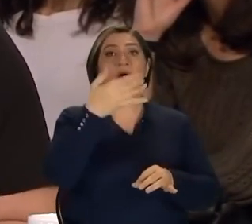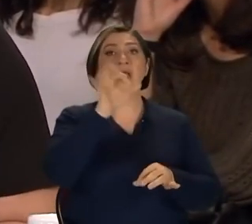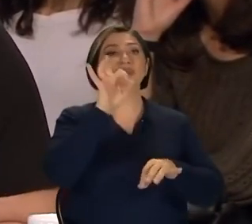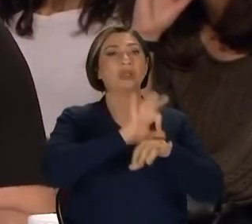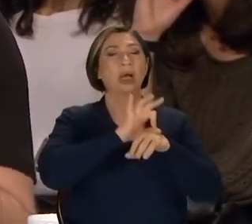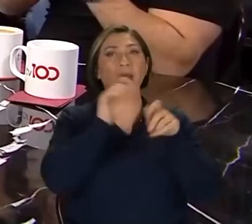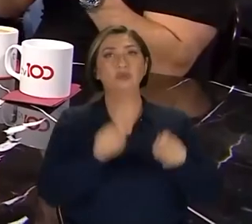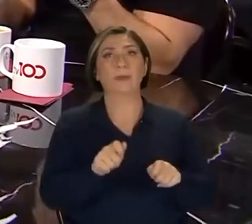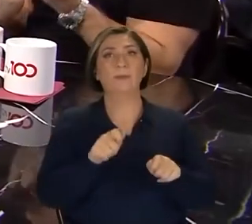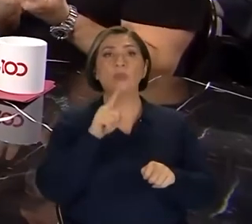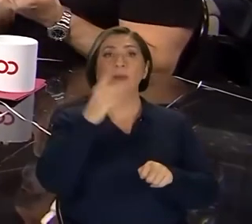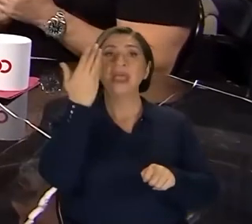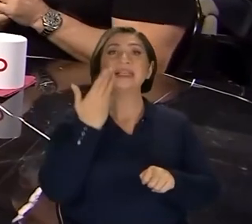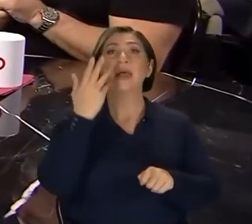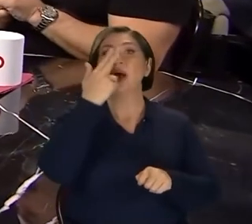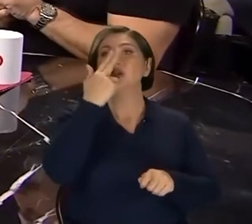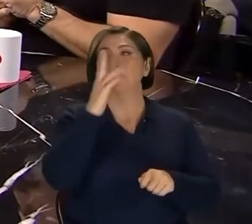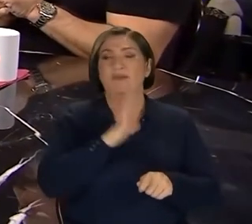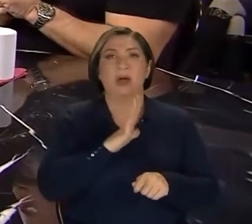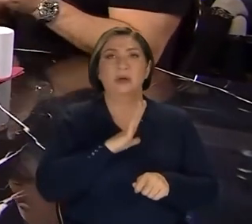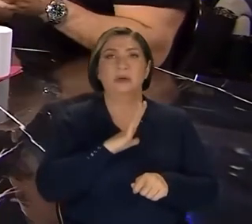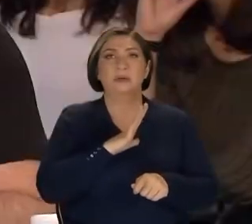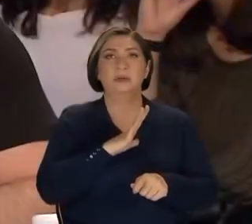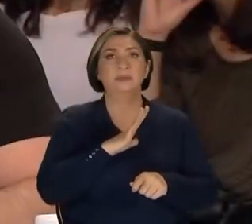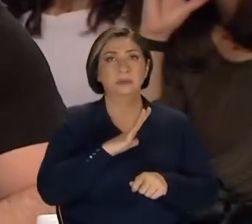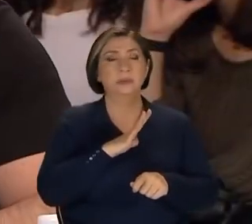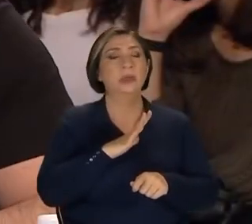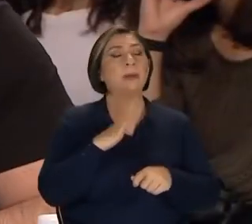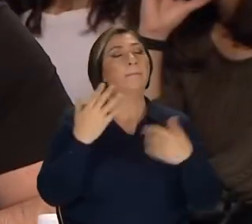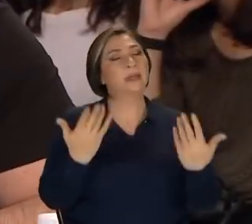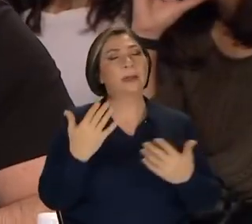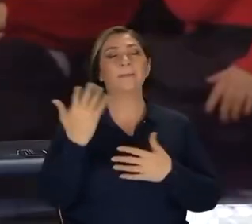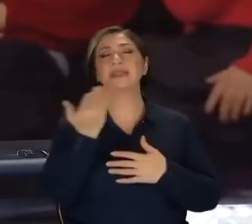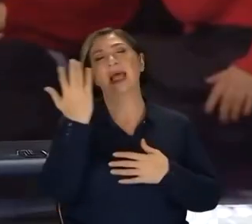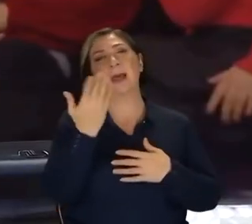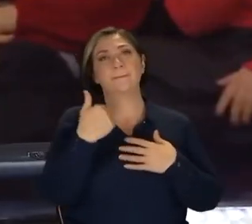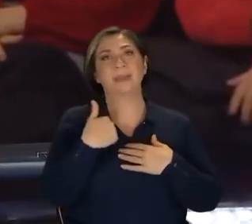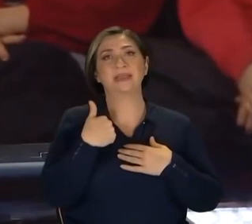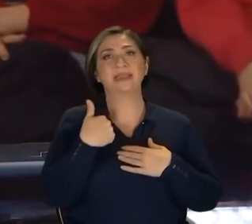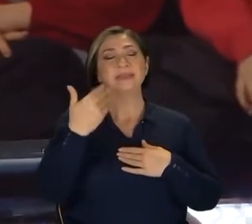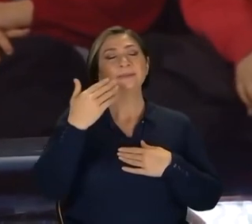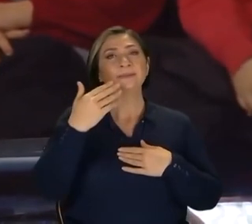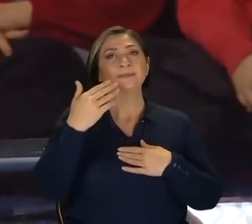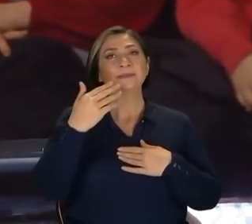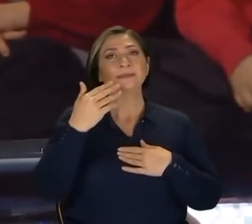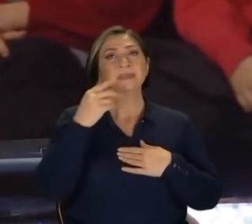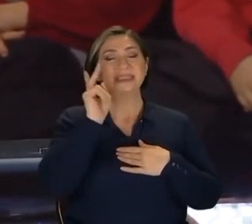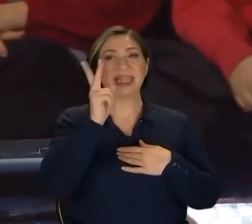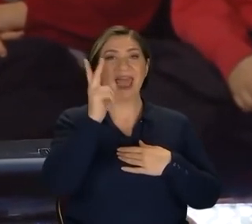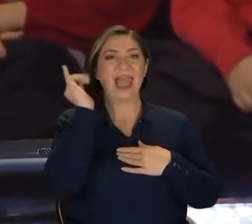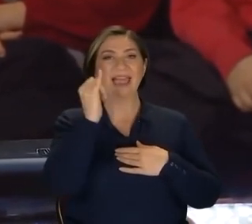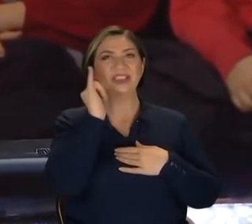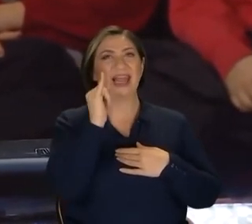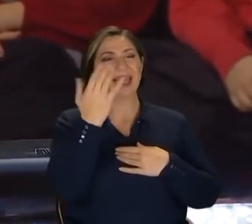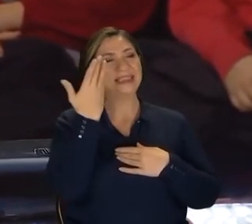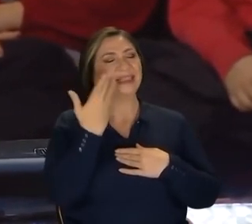dakika yapacağım. Yani böyle bir izleme alışkanlığı var çünkü. Peki mesela ben yine şeyleri izlerken eleştirilerle ilgili